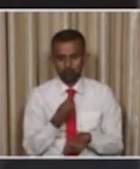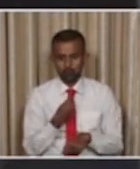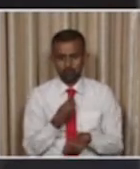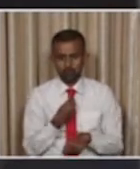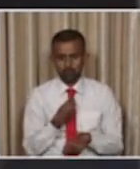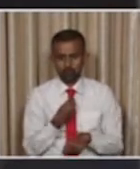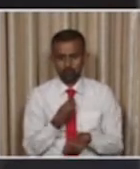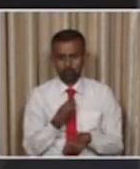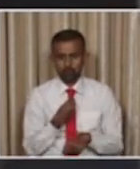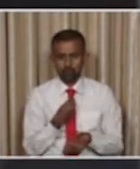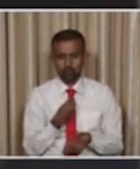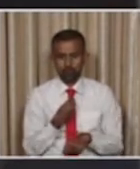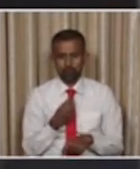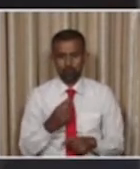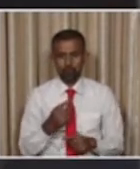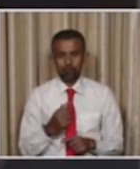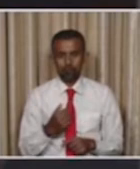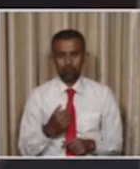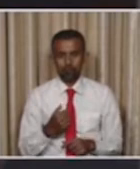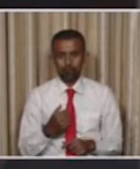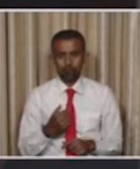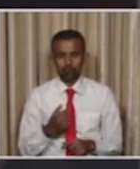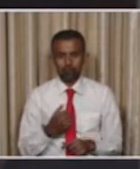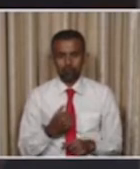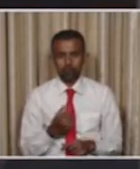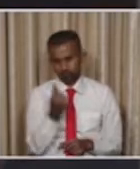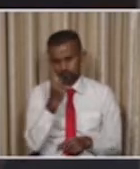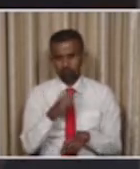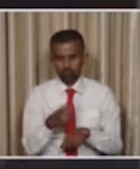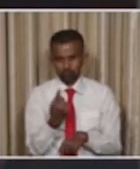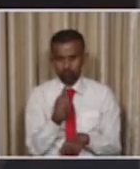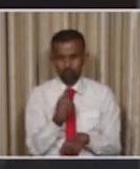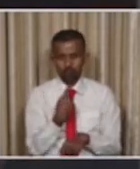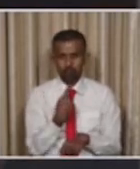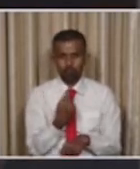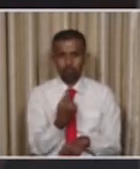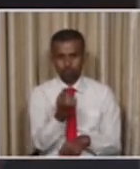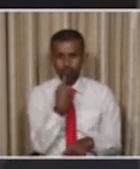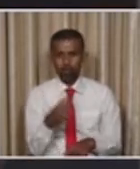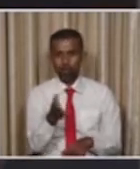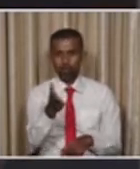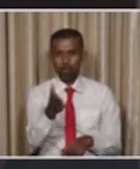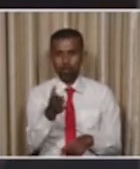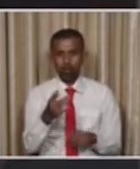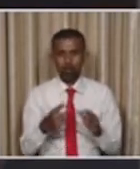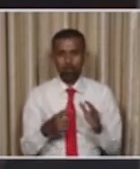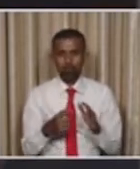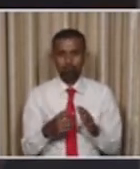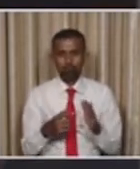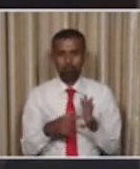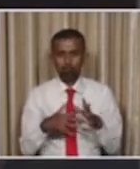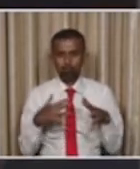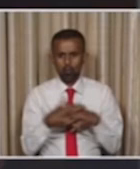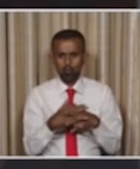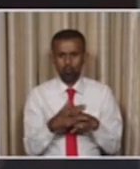ඔබතුමා කතා කරන්න ඉඩ දෙන්න. ගරු මාතෘතුමාට මම මට විචාරයක් දෙන්න. නෑ මෙතුමා කිව්වනේ දණ්ඩ නීති සංග්‍රහය මොකද්ද කතාවක්